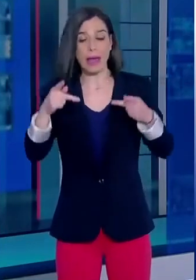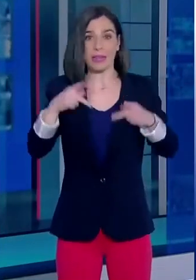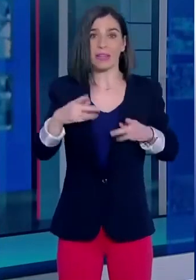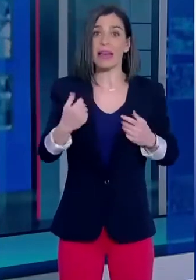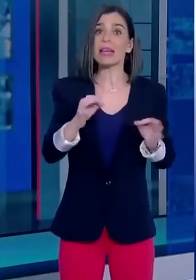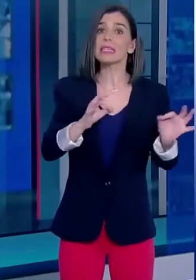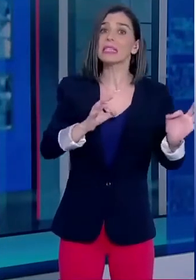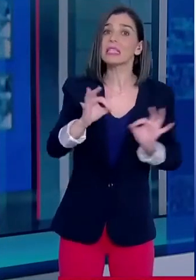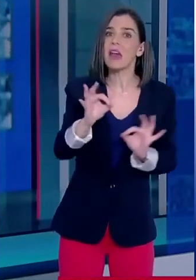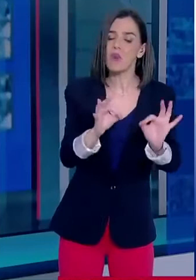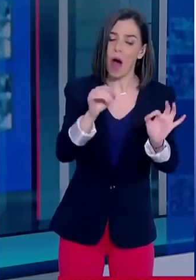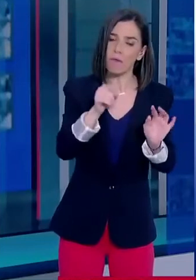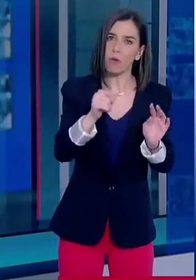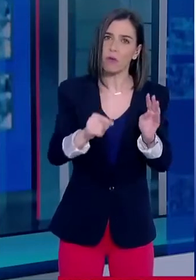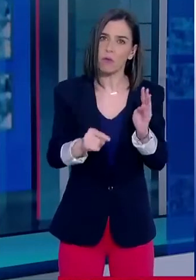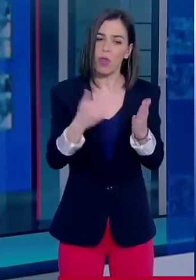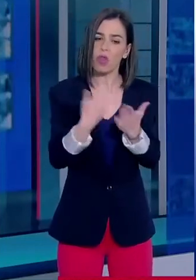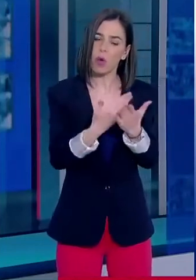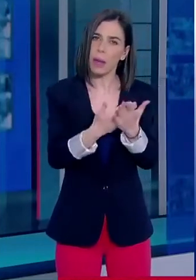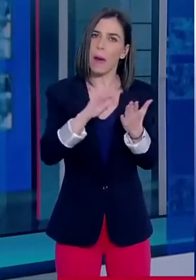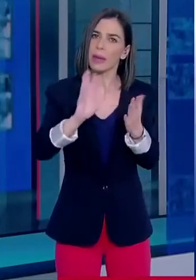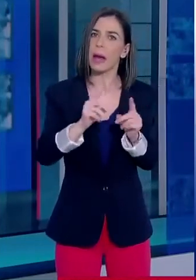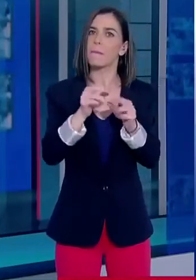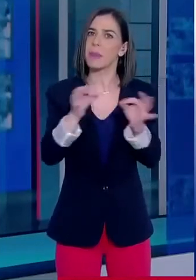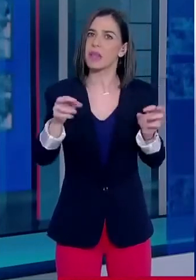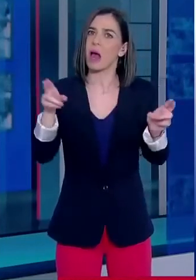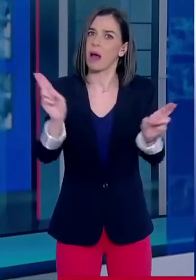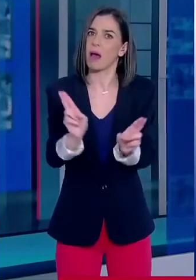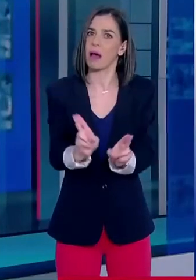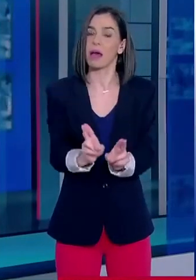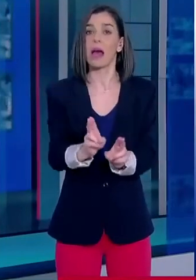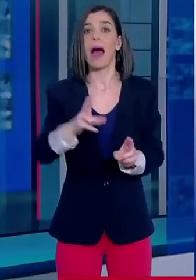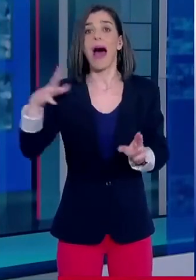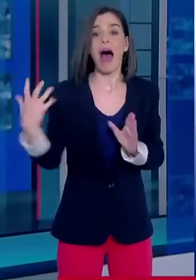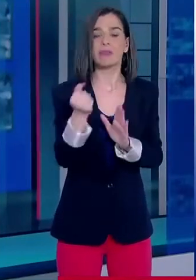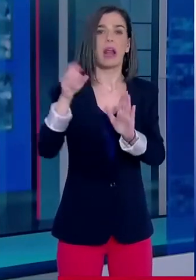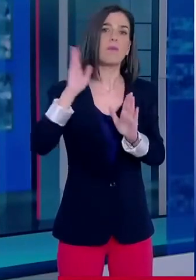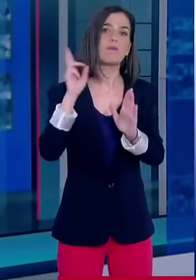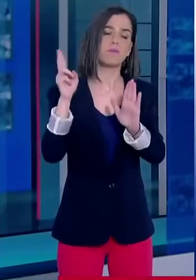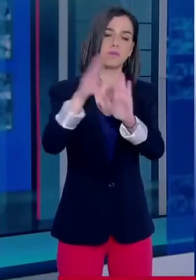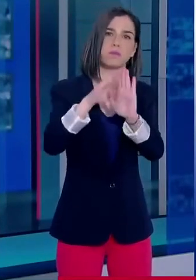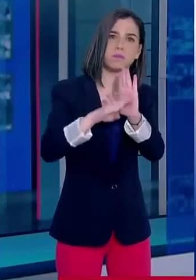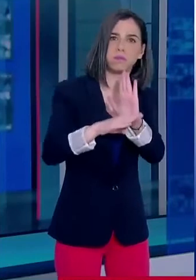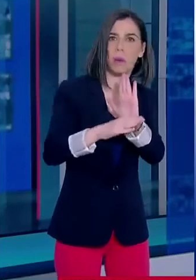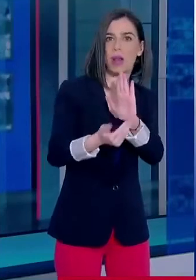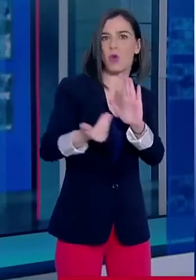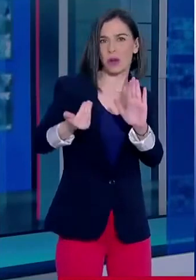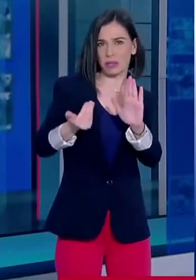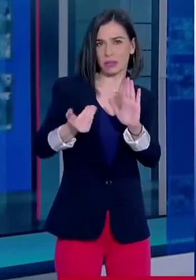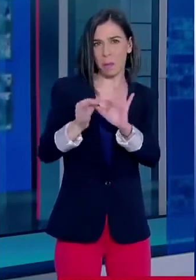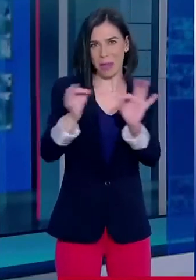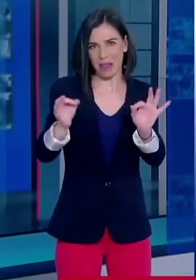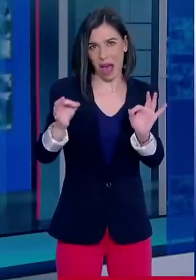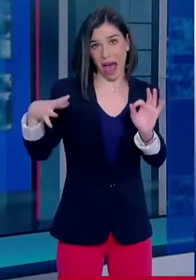σχέδιο, μελετώντας όλα τα δεδομένα. Όπως έχουμε πει επανειλημμένα, τα αυστηρά πρωτόγνωρα μέτρα που πήραμε νωρίς είχαν